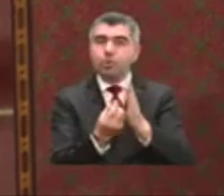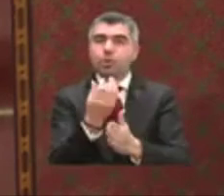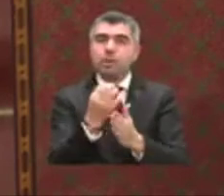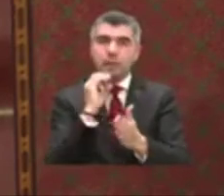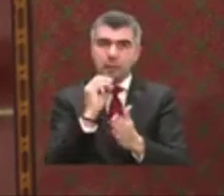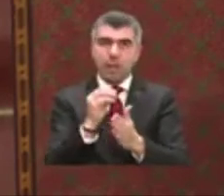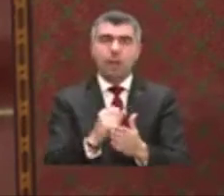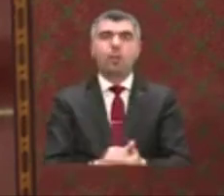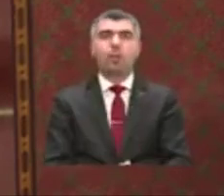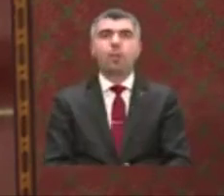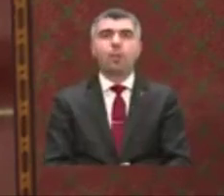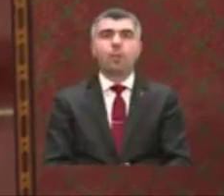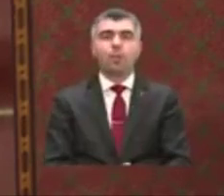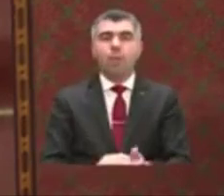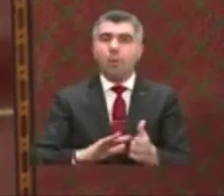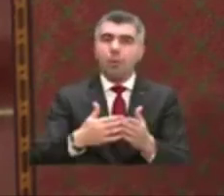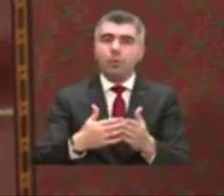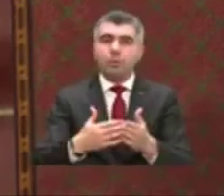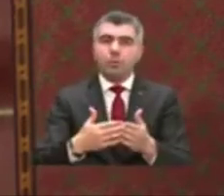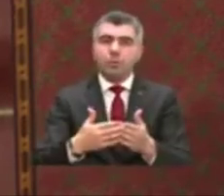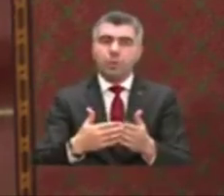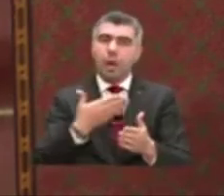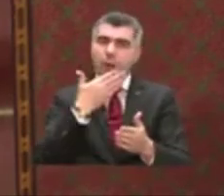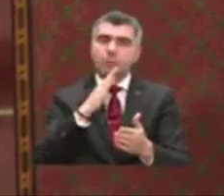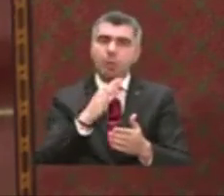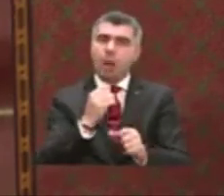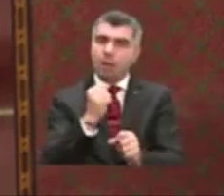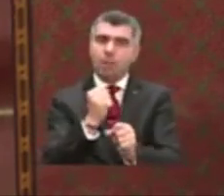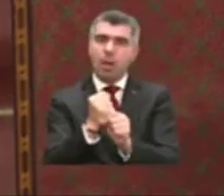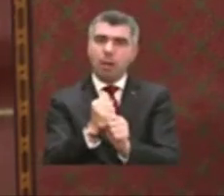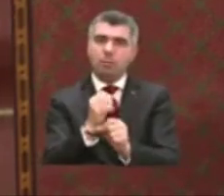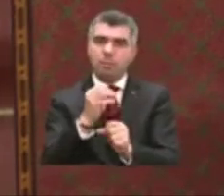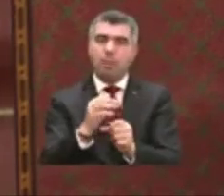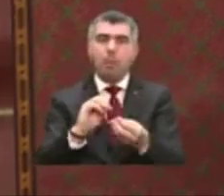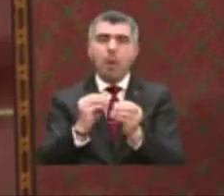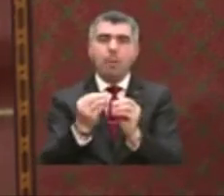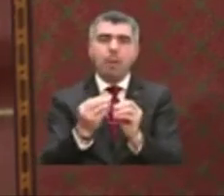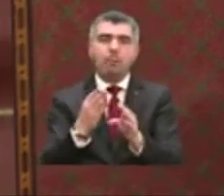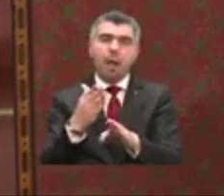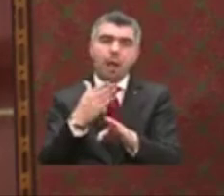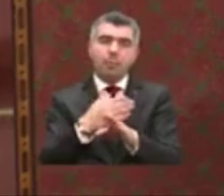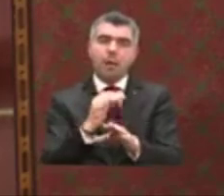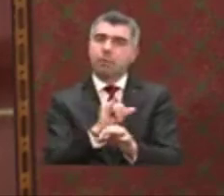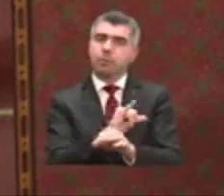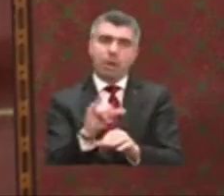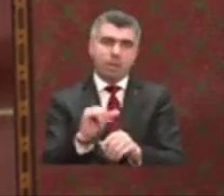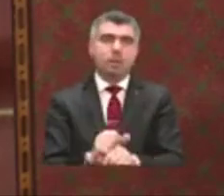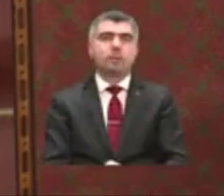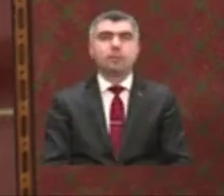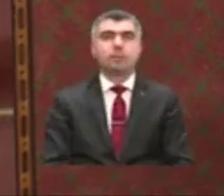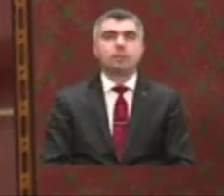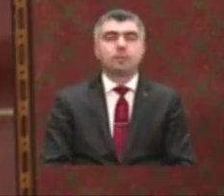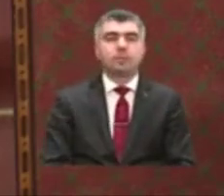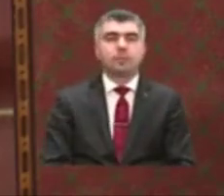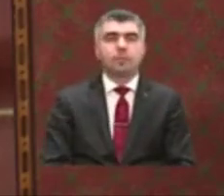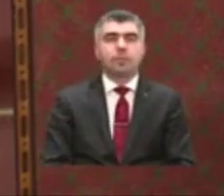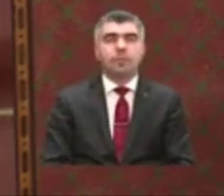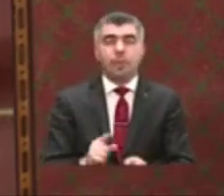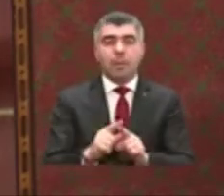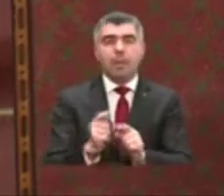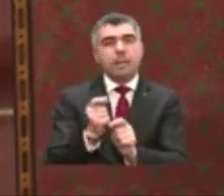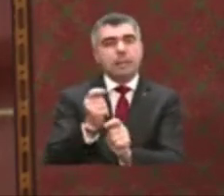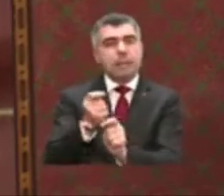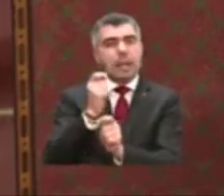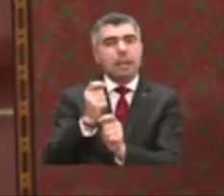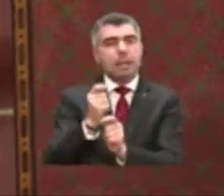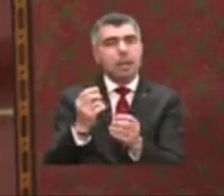هو ديال جديد ديال السوائب اللي هو اليوم تيشتغل الحمد لله طروحة. بالنسبة للجانب ديال الصيد البحري